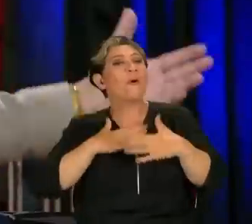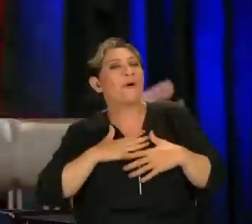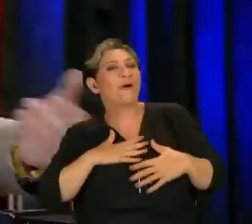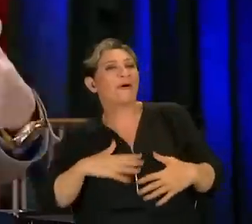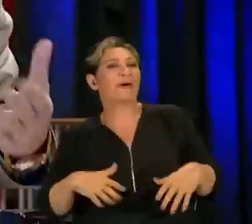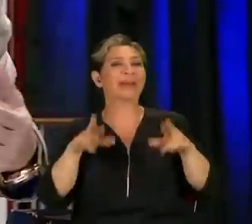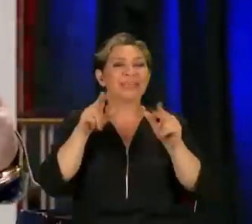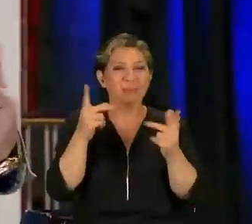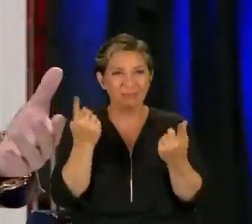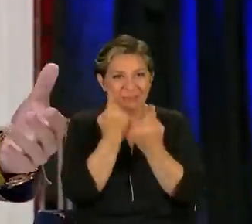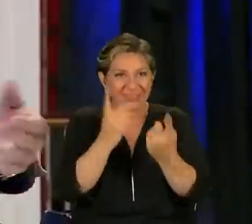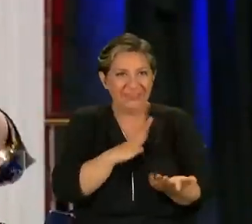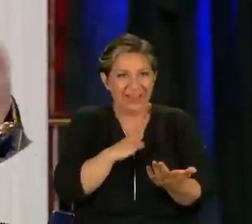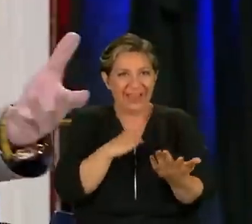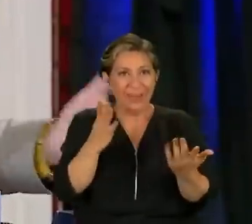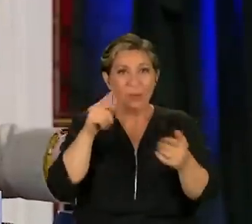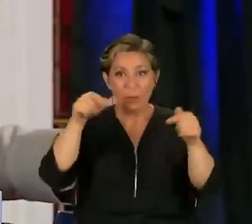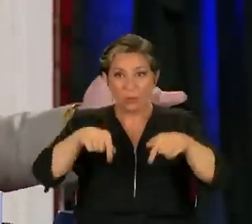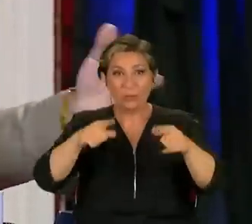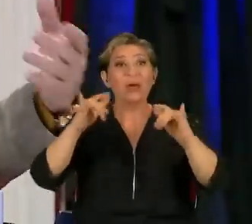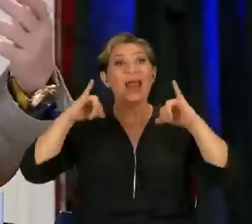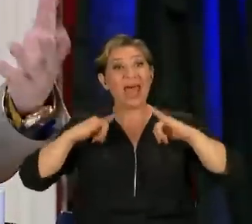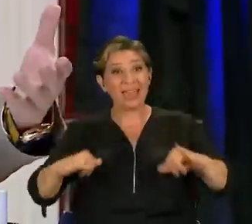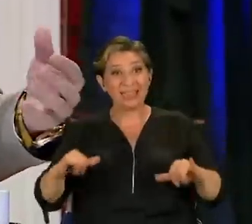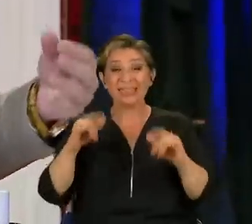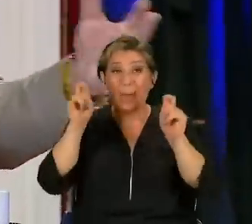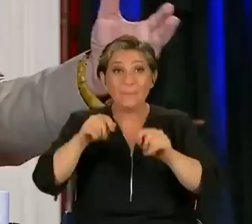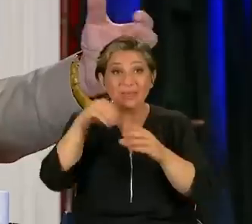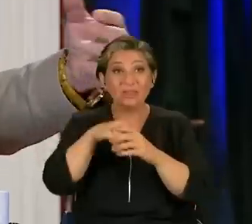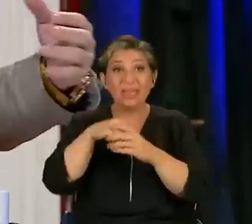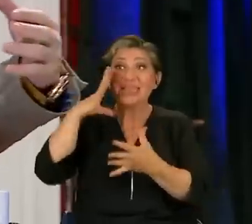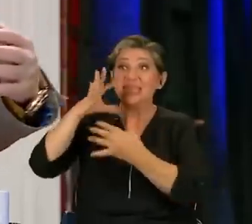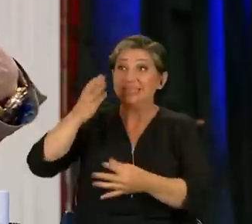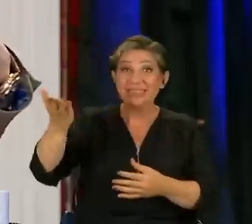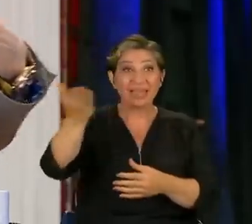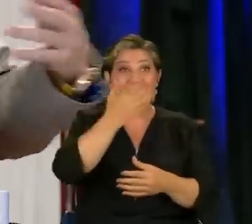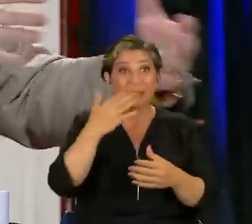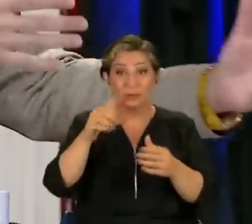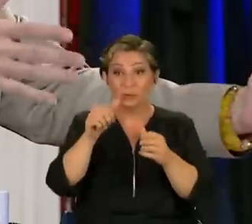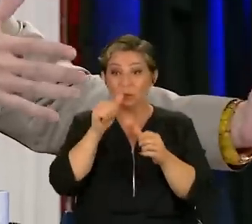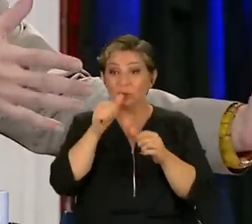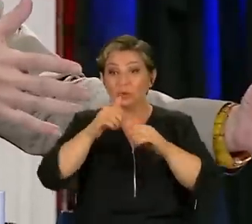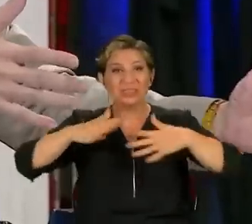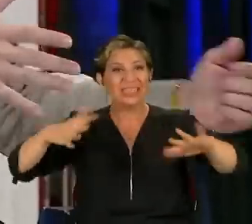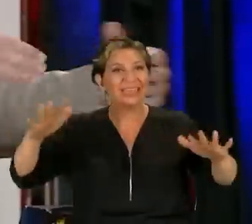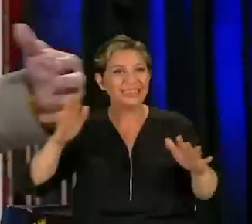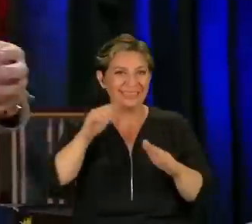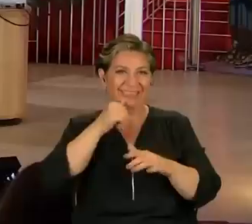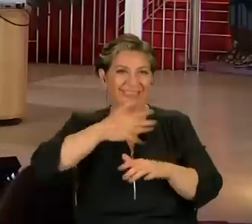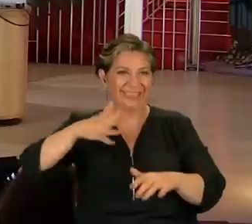Bir ferahlık. Yani değil mi? Bunu bugün bu ferahlığı sağlamak için insanlar değil mi? Su kenarlarına